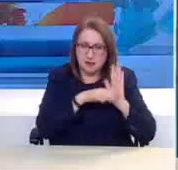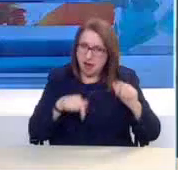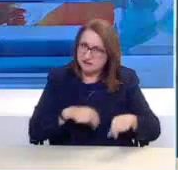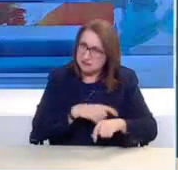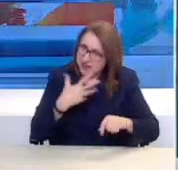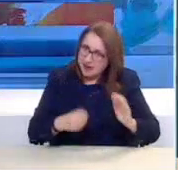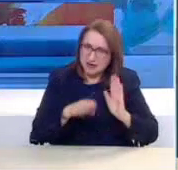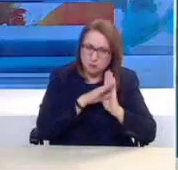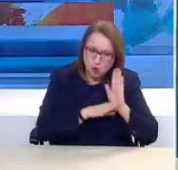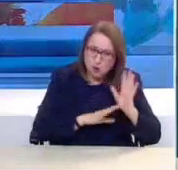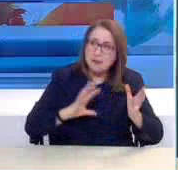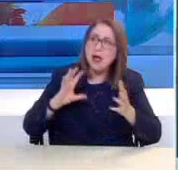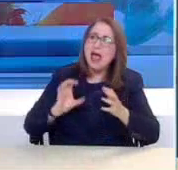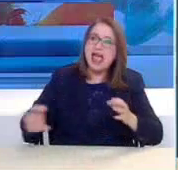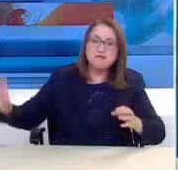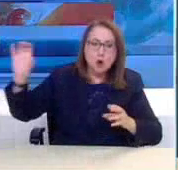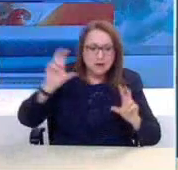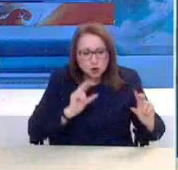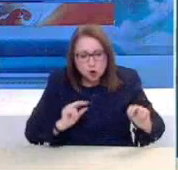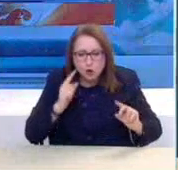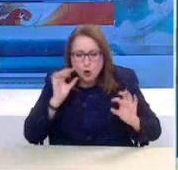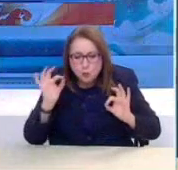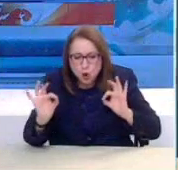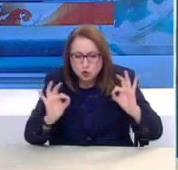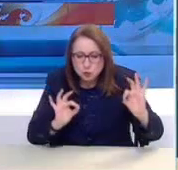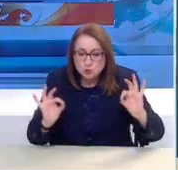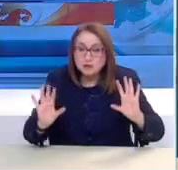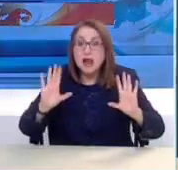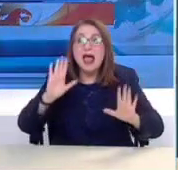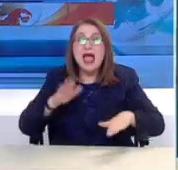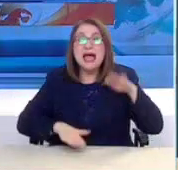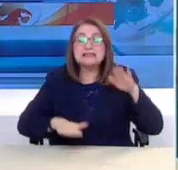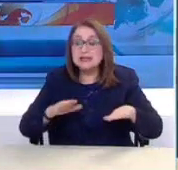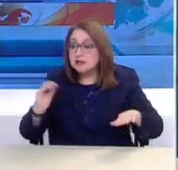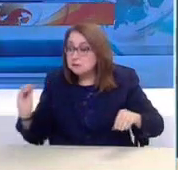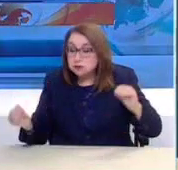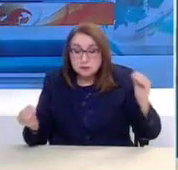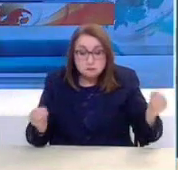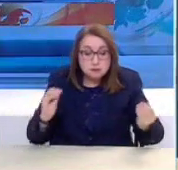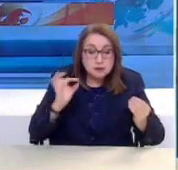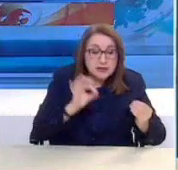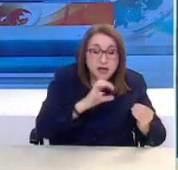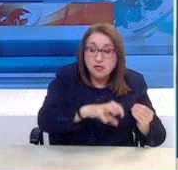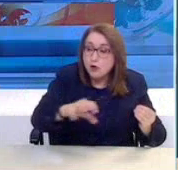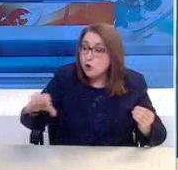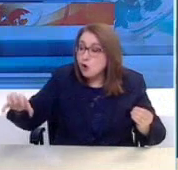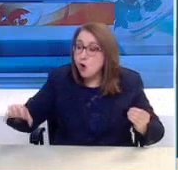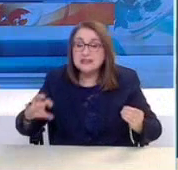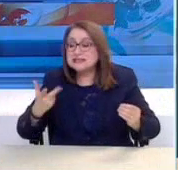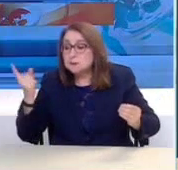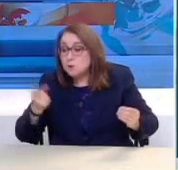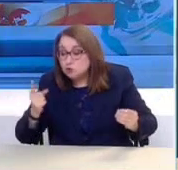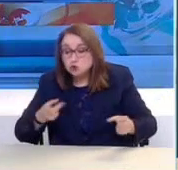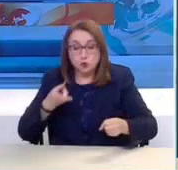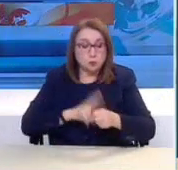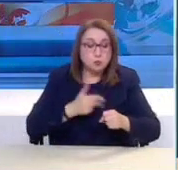τα επιδημιολογικά δεδομένα και τα περαιτέρω στοιχεία που θα εμφανίζονται καθημερινά. Το ζητούμενο είναι η κατάλληλη χρονική